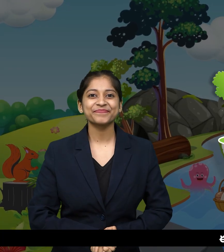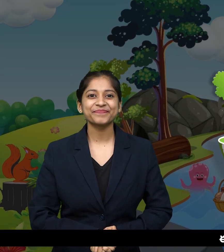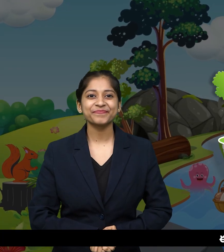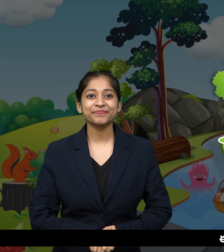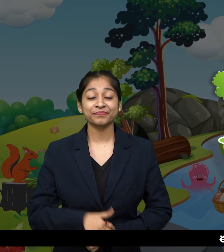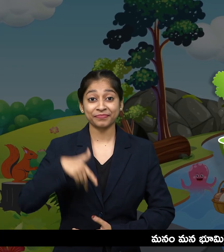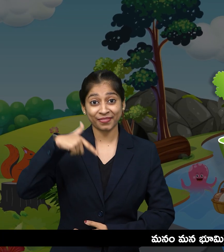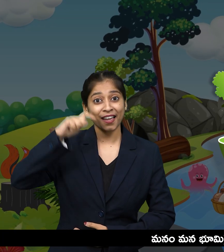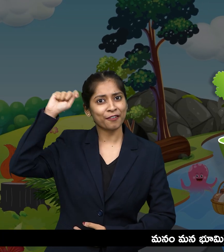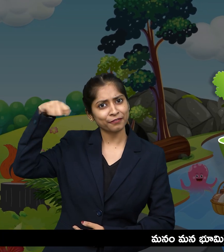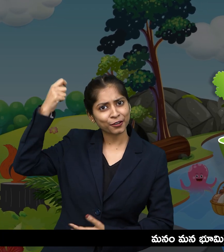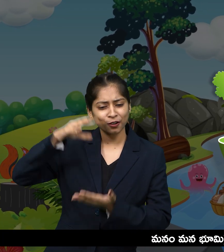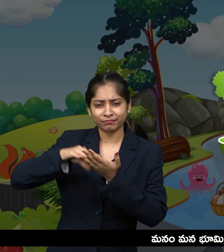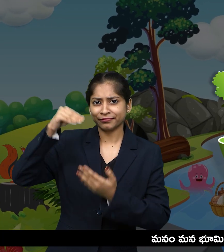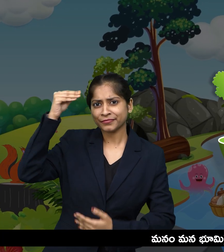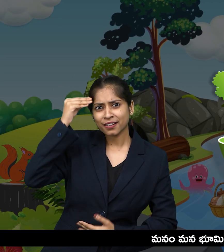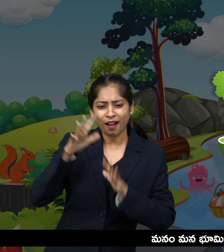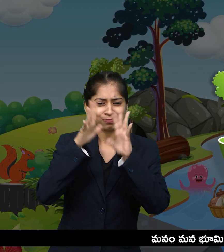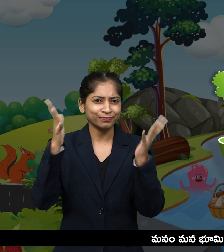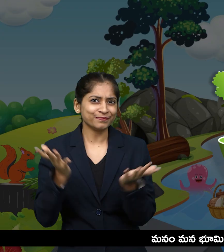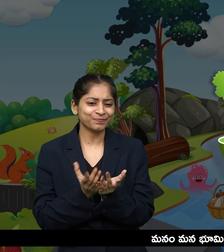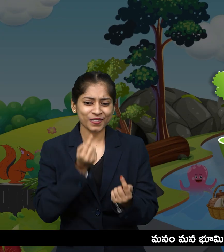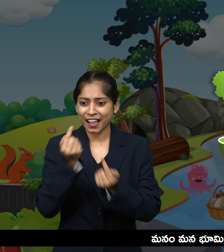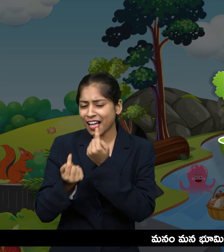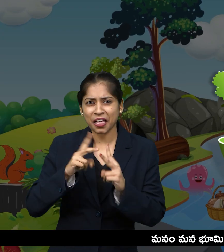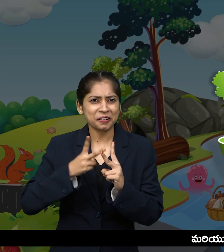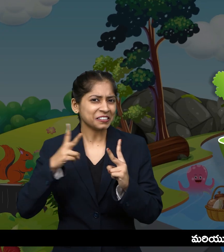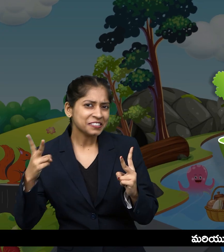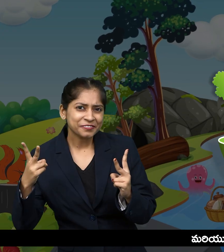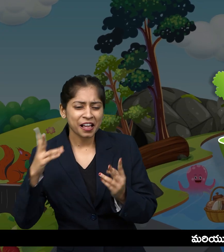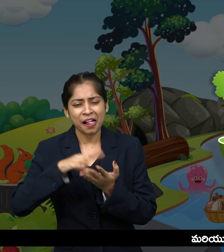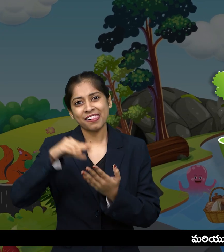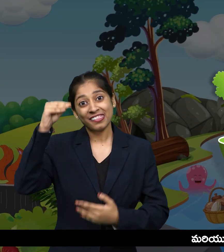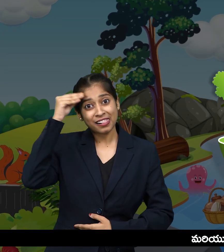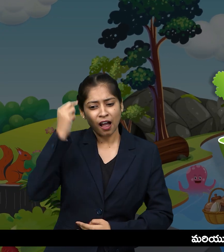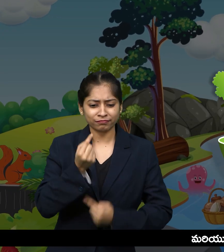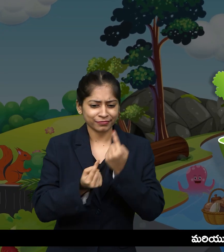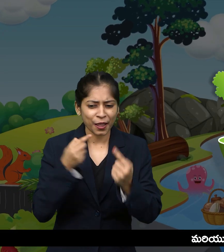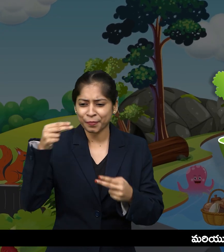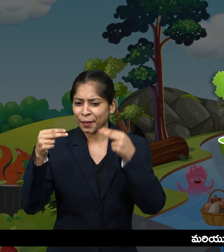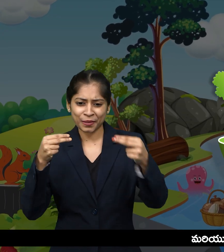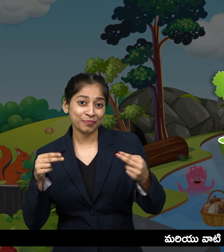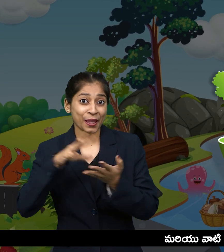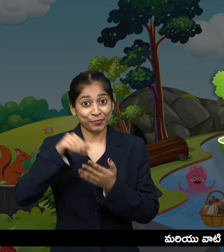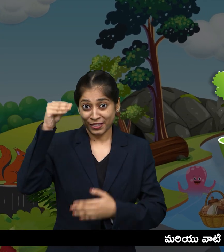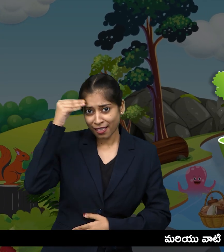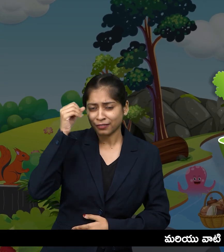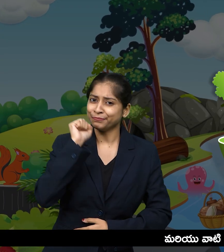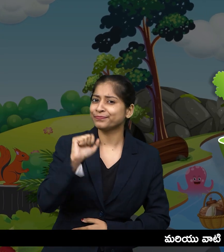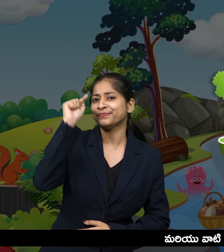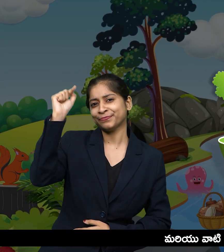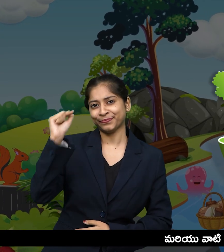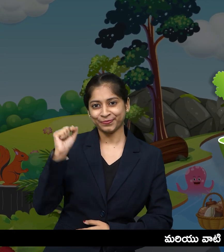ఈ వీడియోలో మనం మన భూమిపై వివిధ మొక్కలను చూస్తాం మరియు కొన్ని మొక్కల పేర్లు మరియు